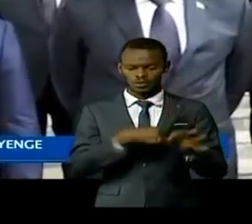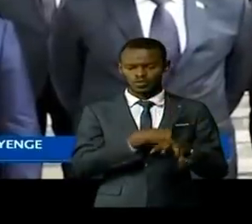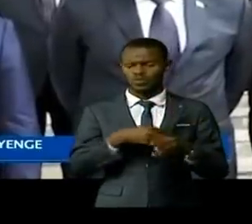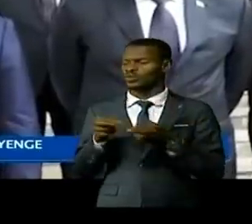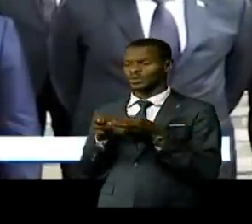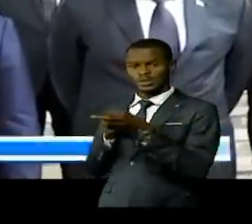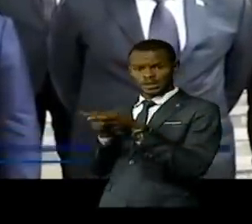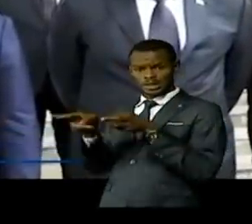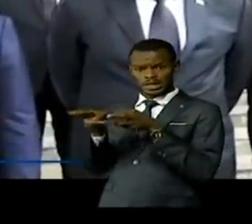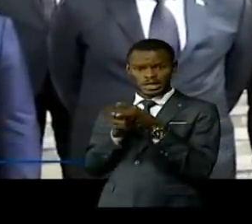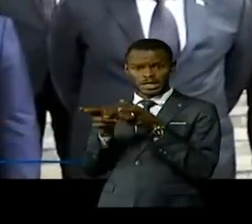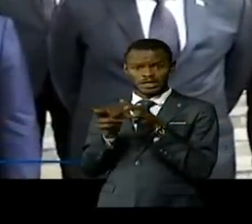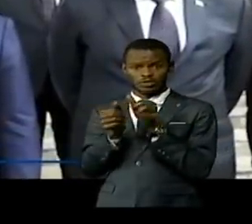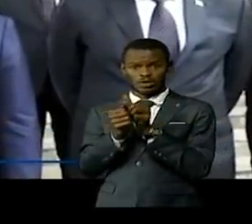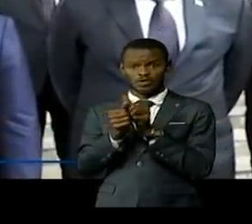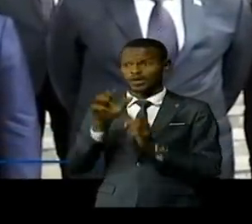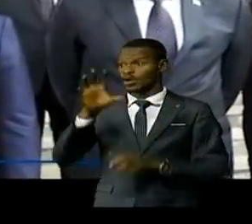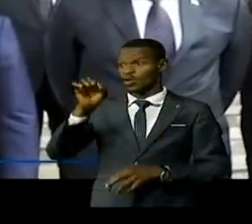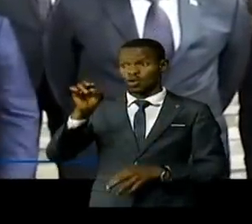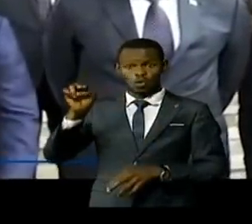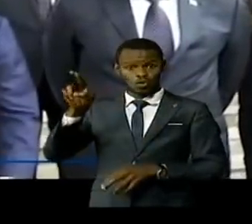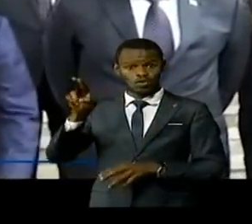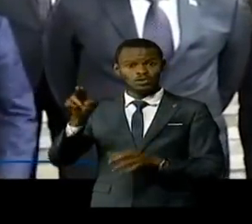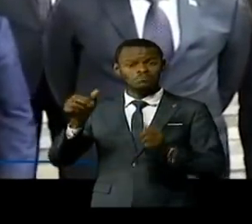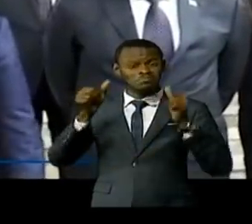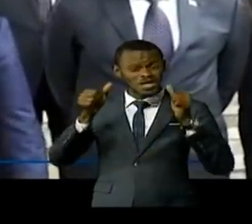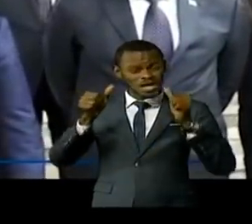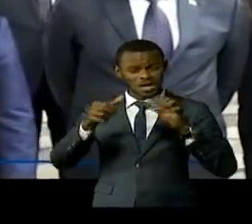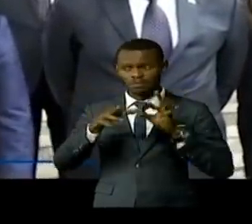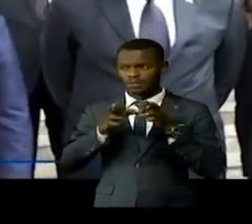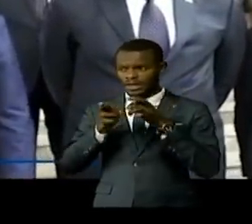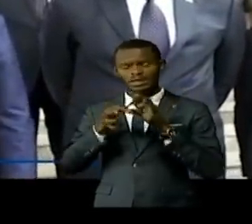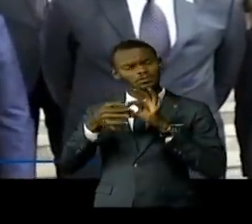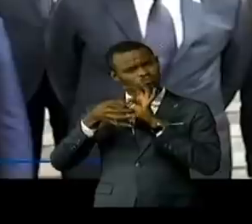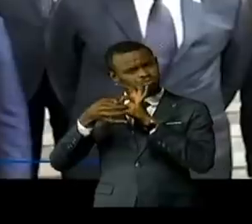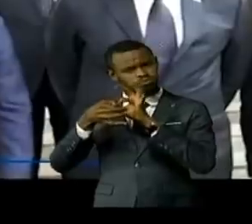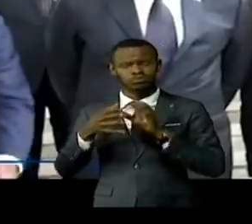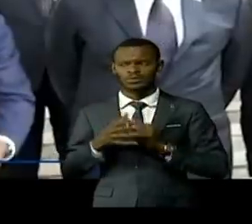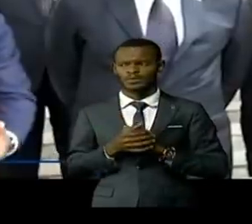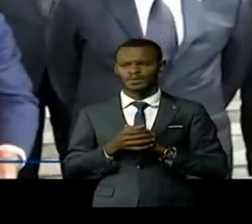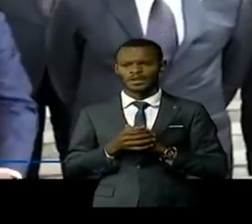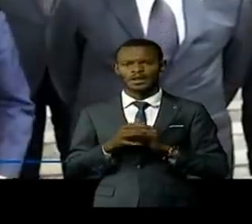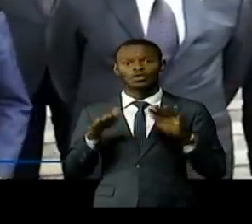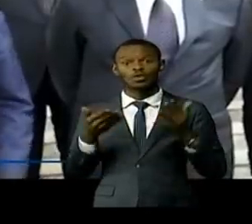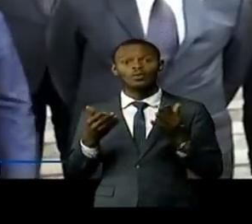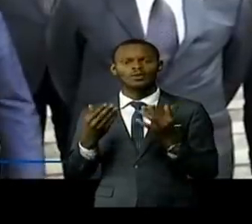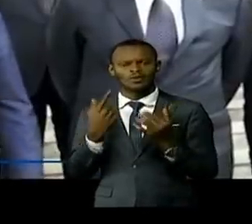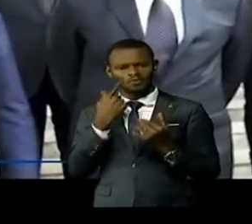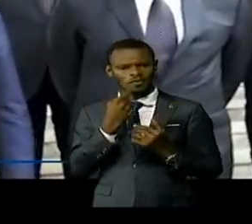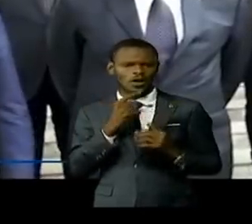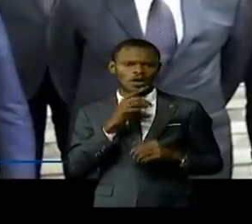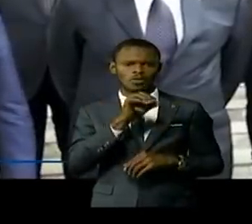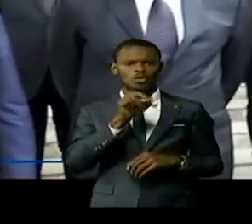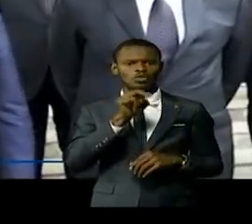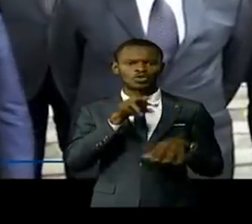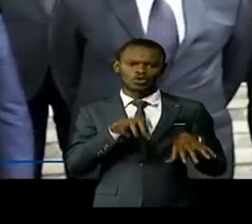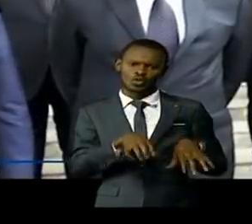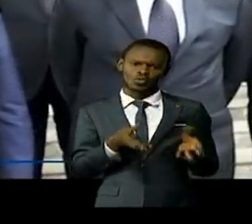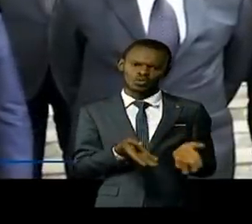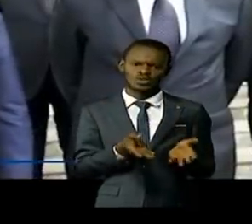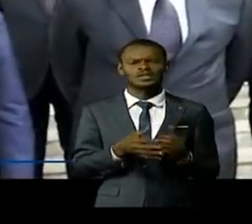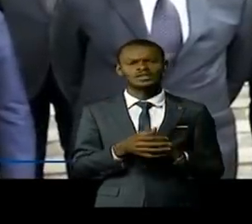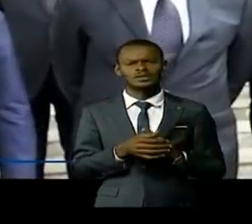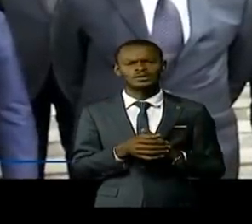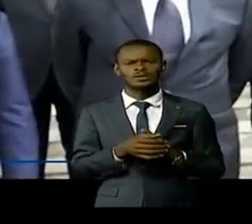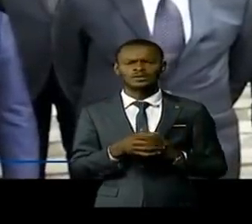démocratique du Congo et les Nations Unies, à travers la MONUSCO. Cette visite qui a commencé par justement